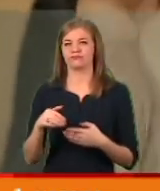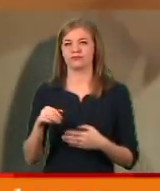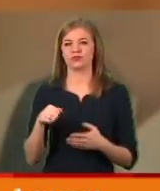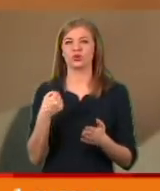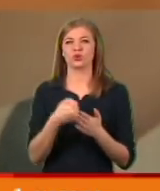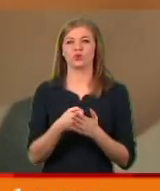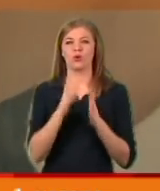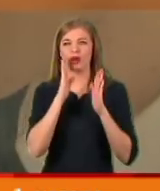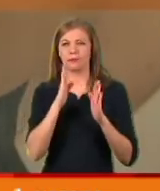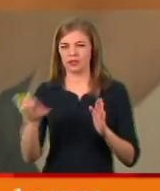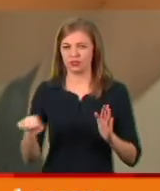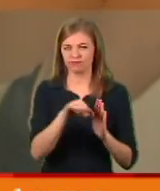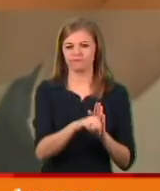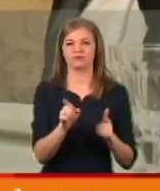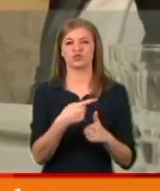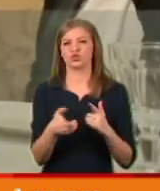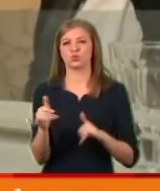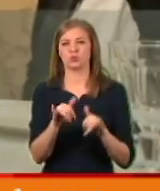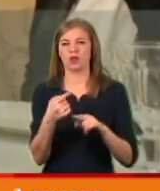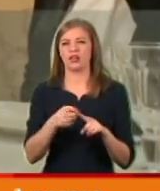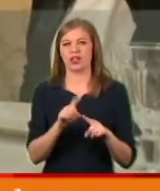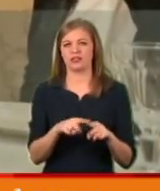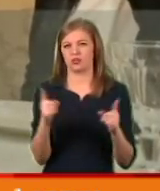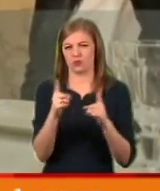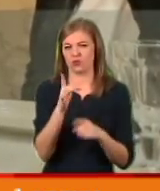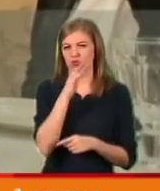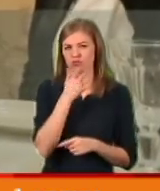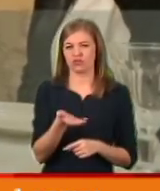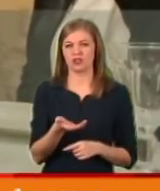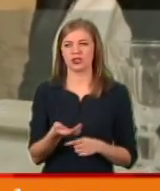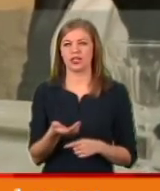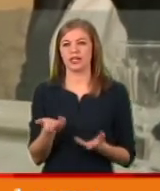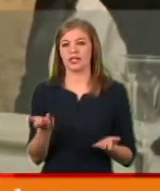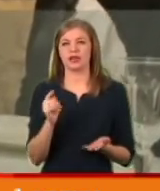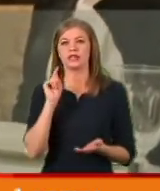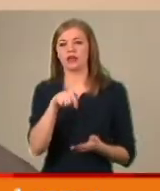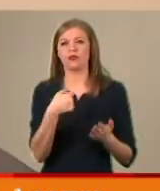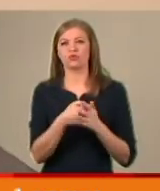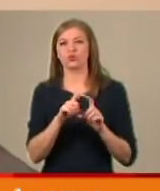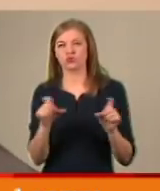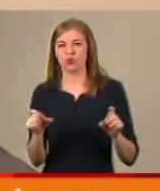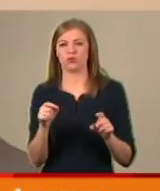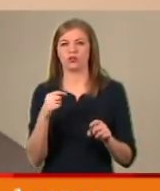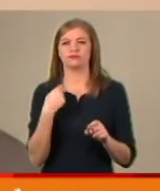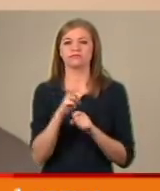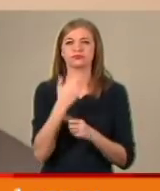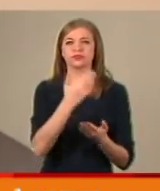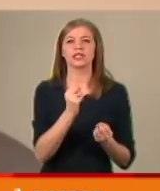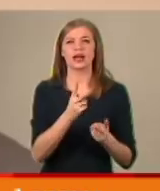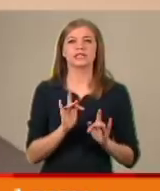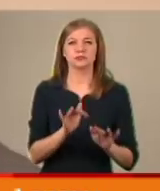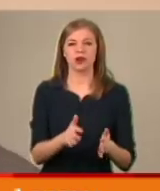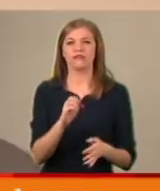до репетитора чи кудись, але це ж короткий час, спитати там до школи, там спитати, як